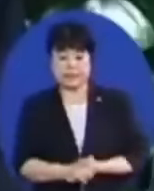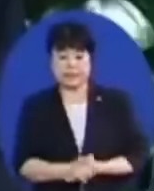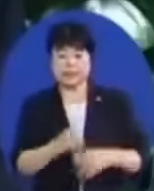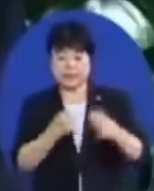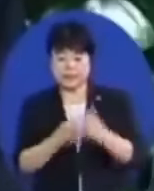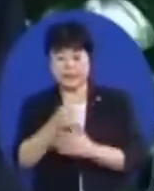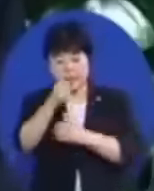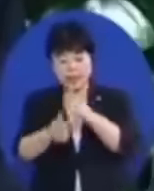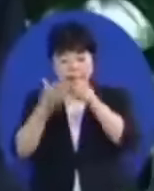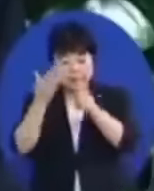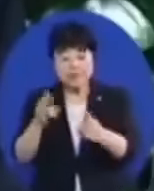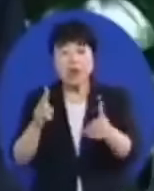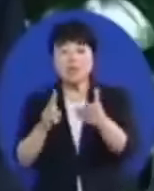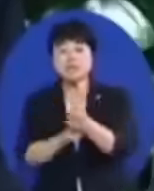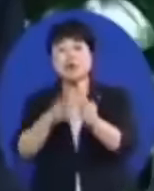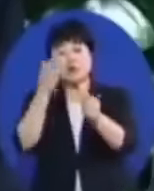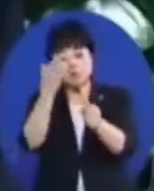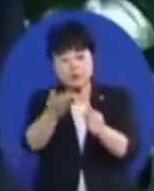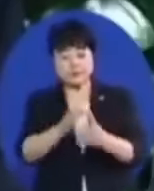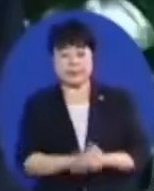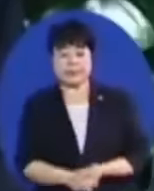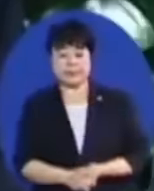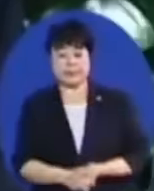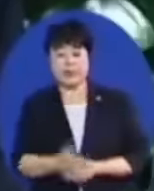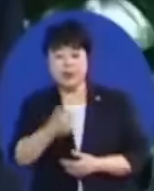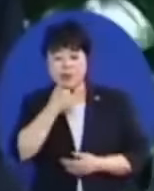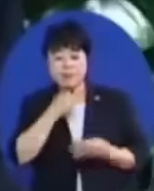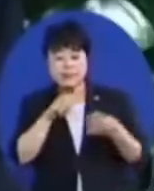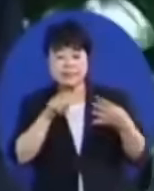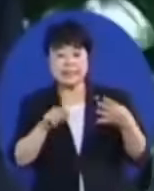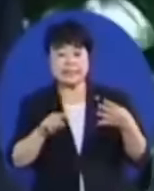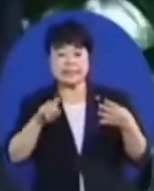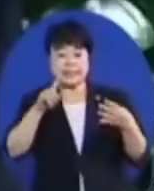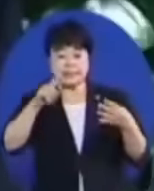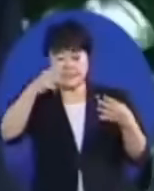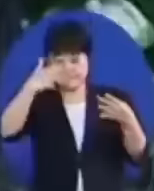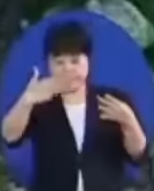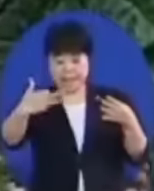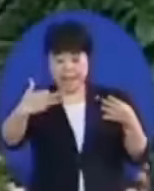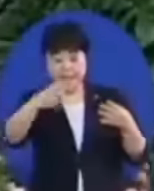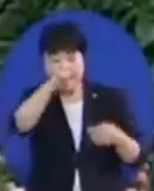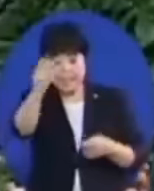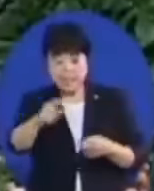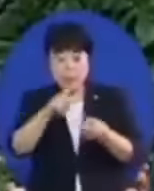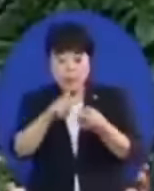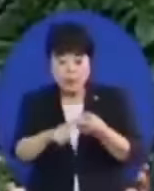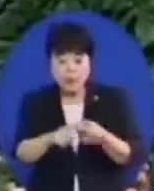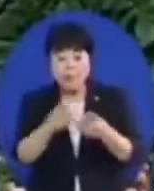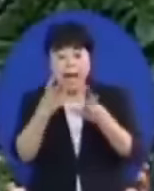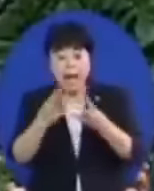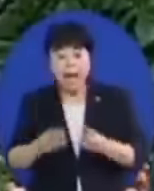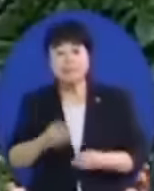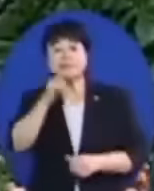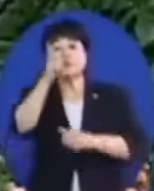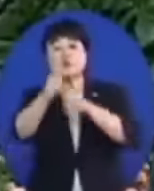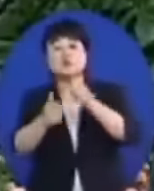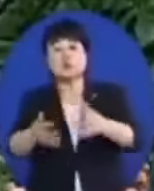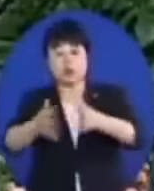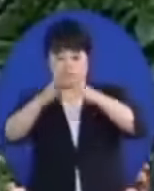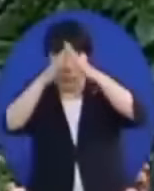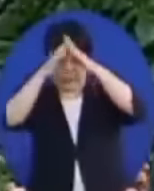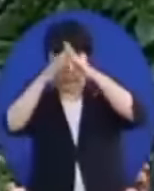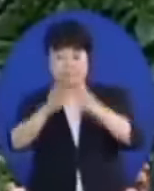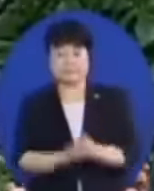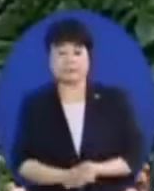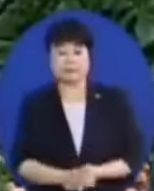그러니까 하나님께서 기적을 일으켜 주는 것입니다. 로마서 4장 17절 18절 보면 기록된 바 내가 너를 많은 민족의 조상으로 세웠다 하신 것